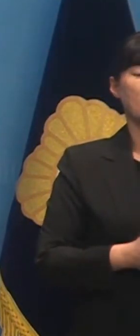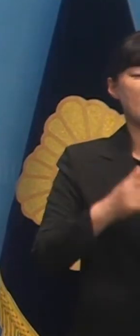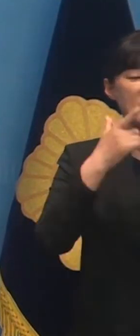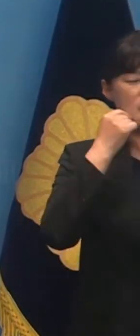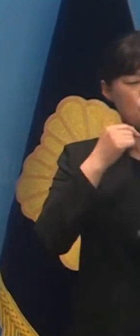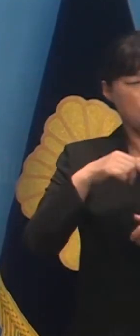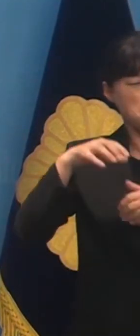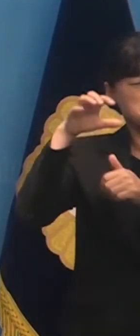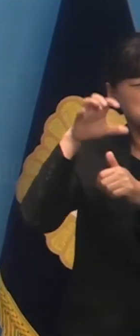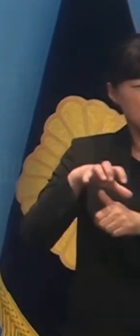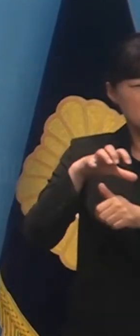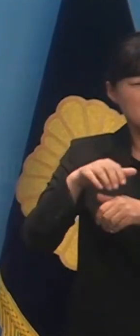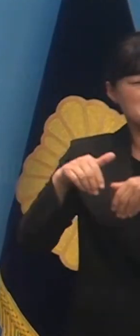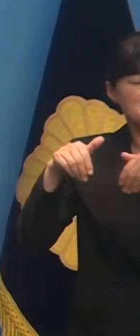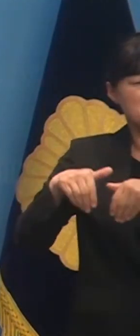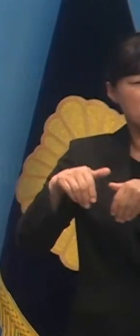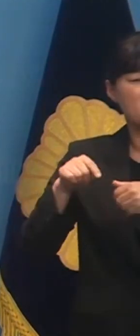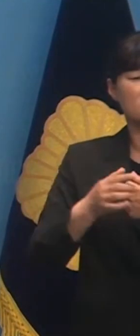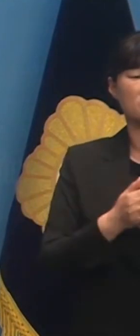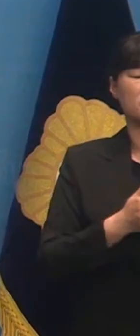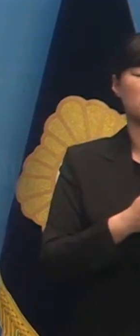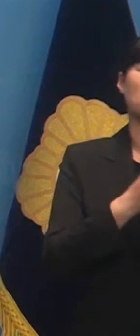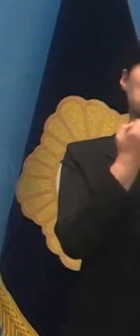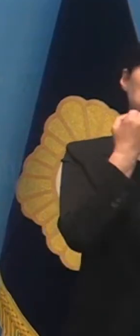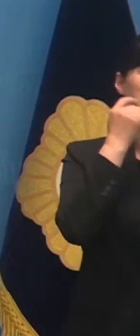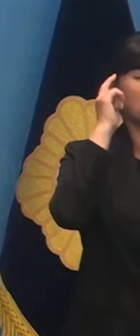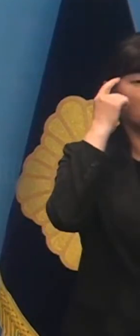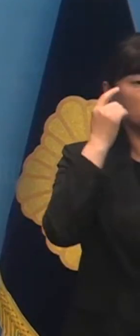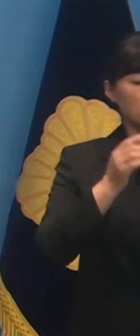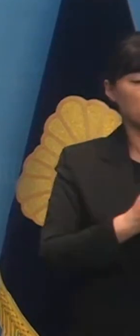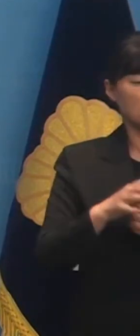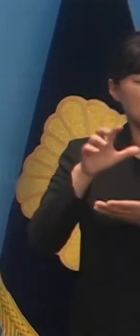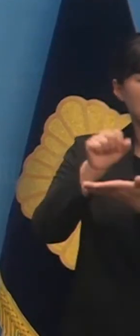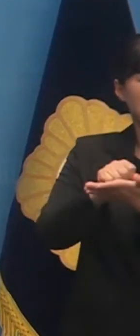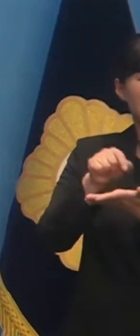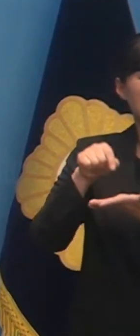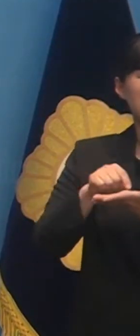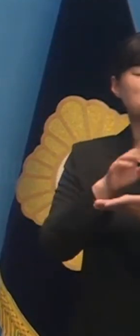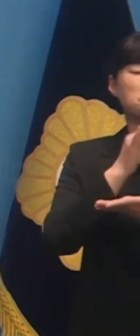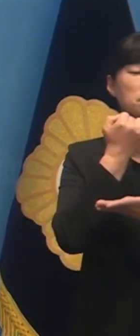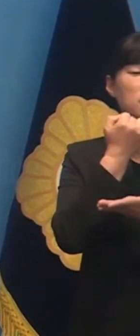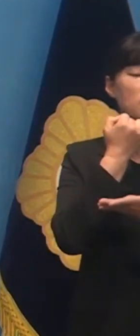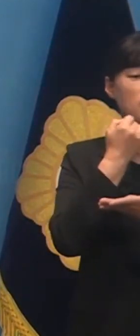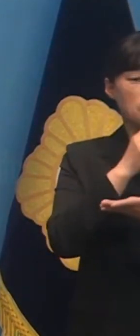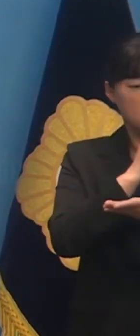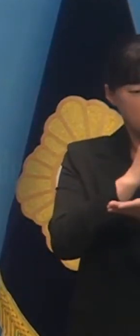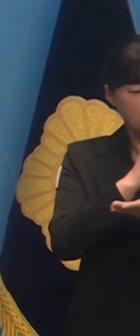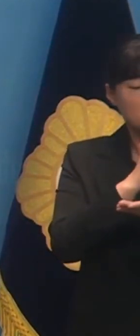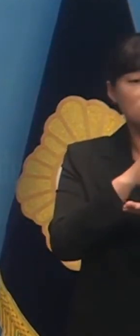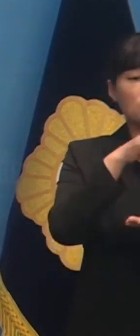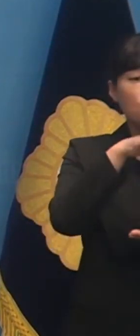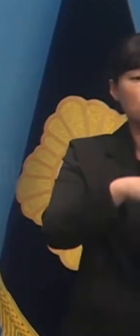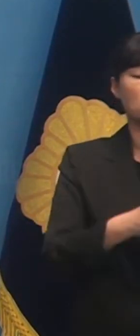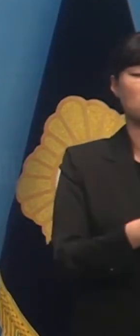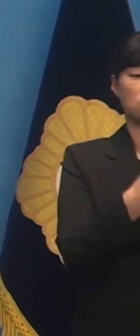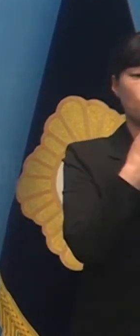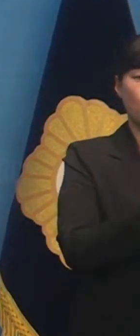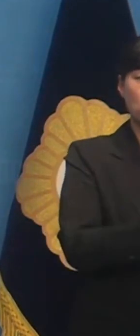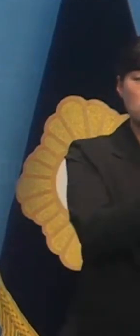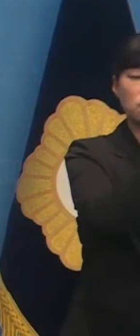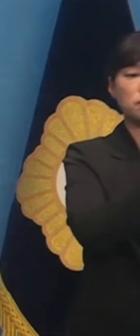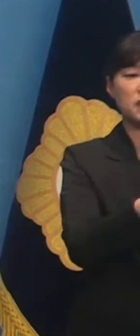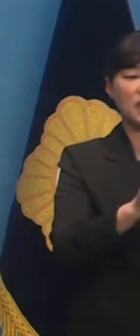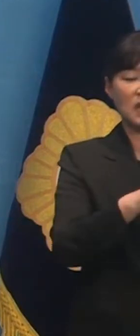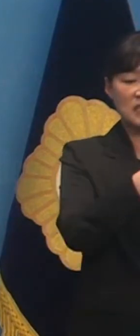일본의 식민 지배를 위협하고 침탈을 정당화하는 망언이 난무한 자리에 서울